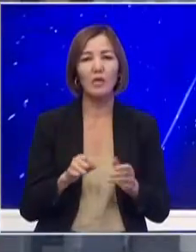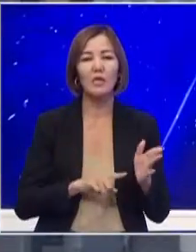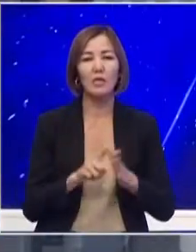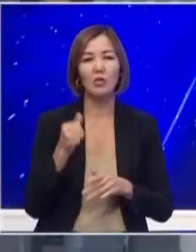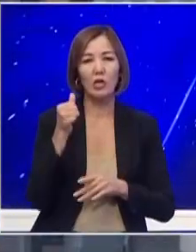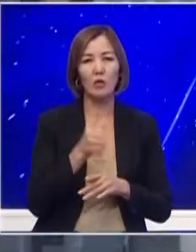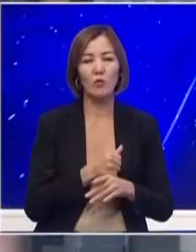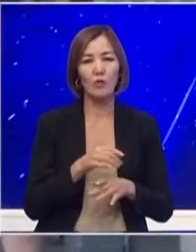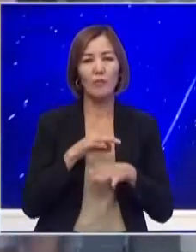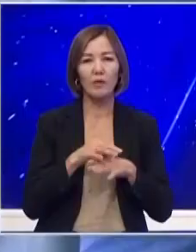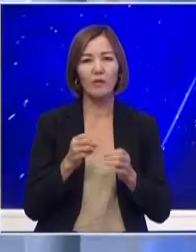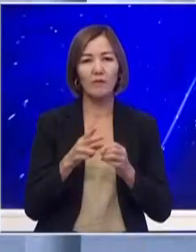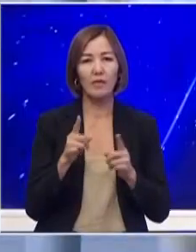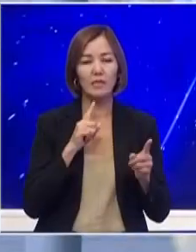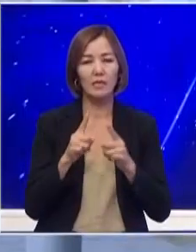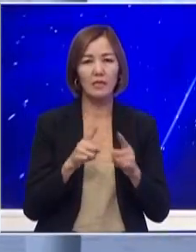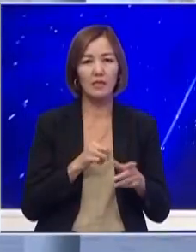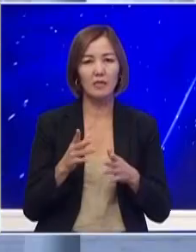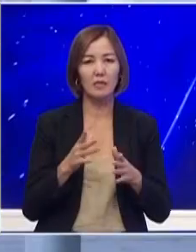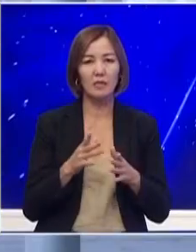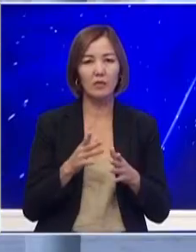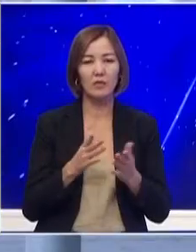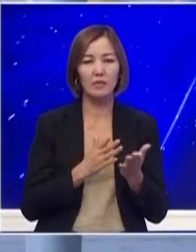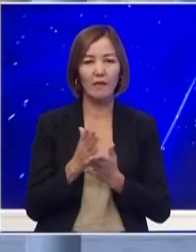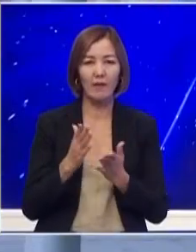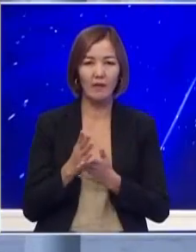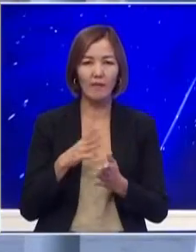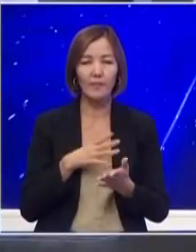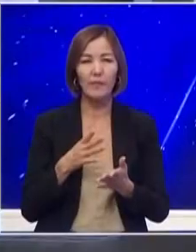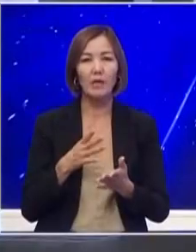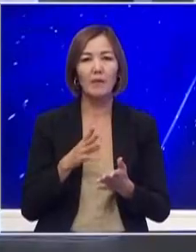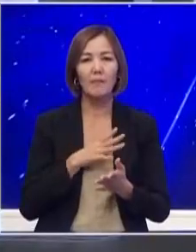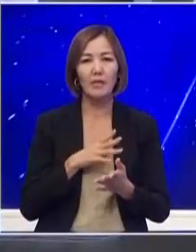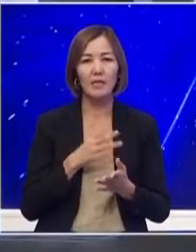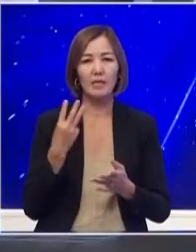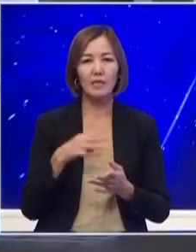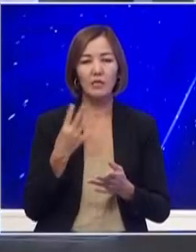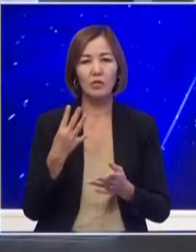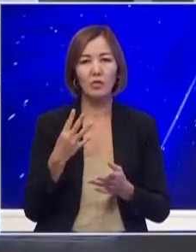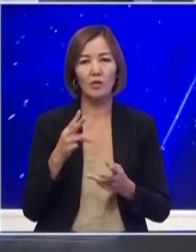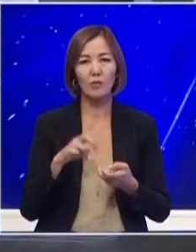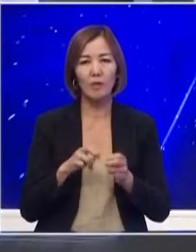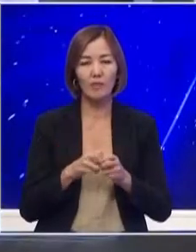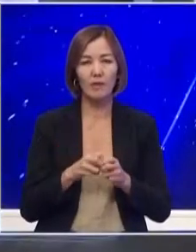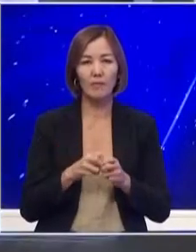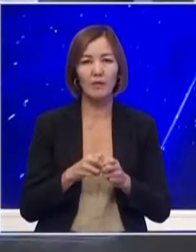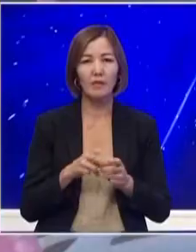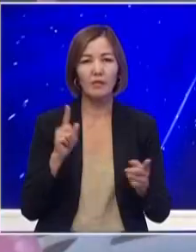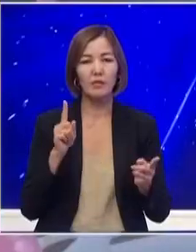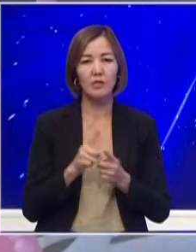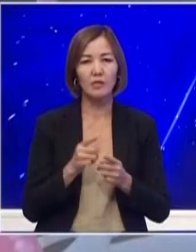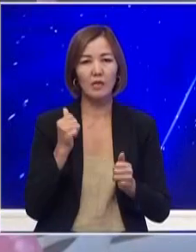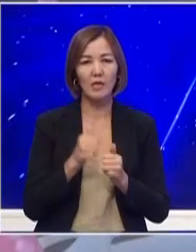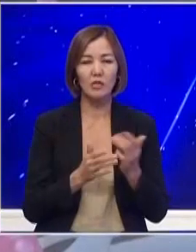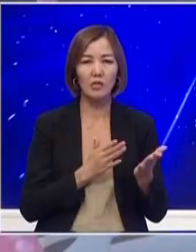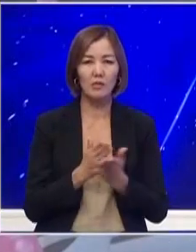Так, с начала года проведено 12 заседаний вышеуказанных отраслевых советов. Рассмотрены пути решения 34 проблем,